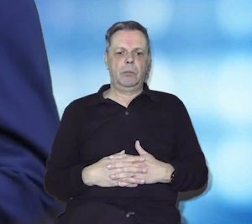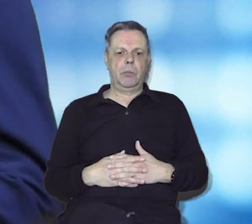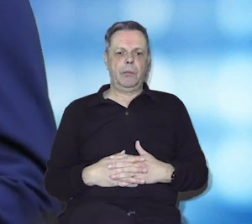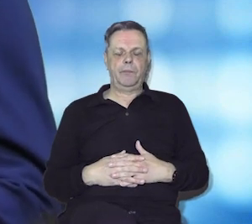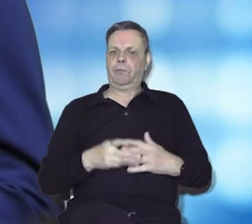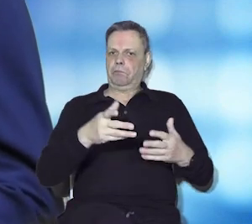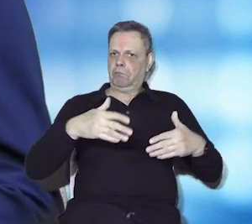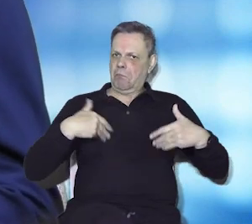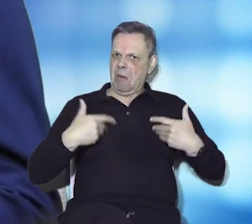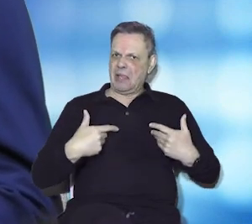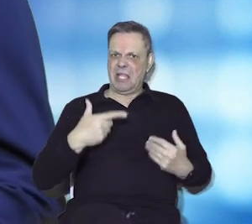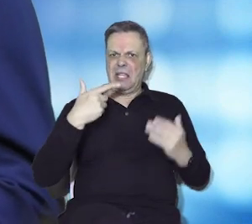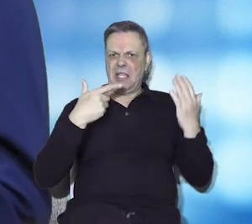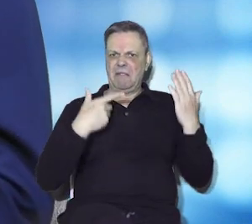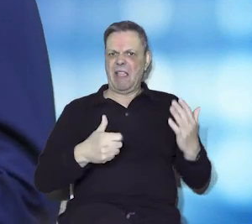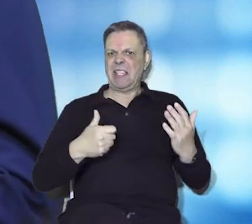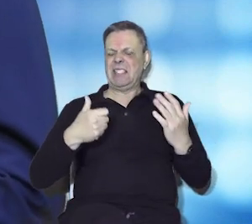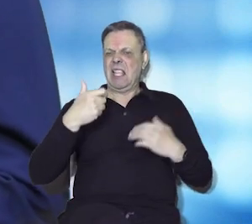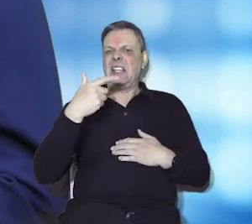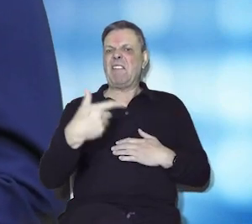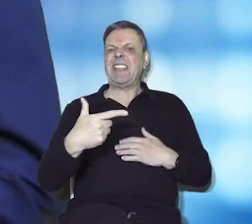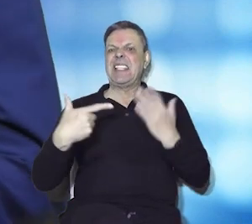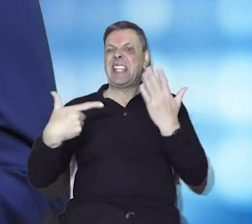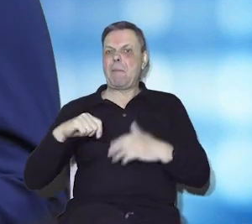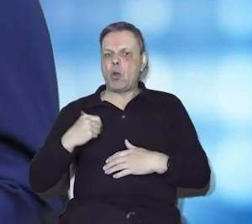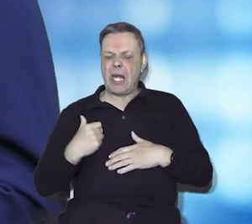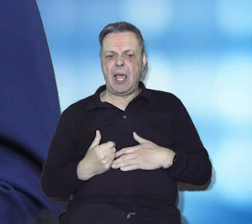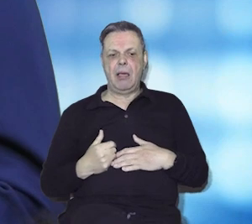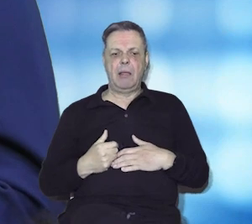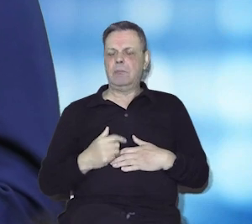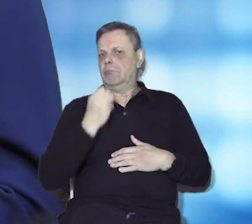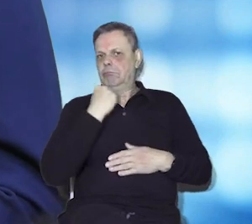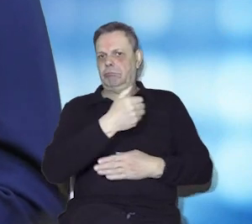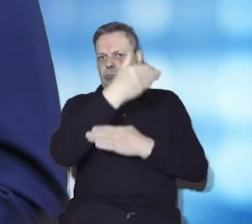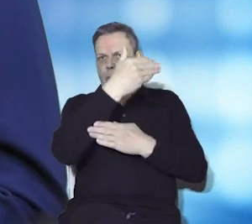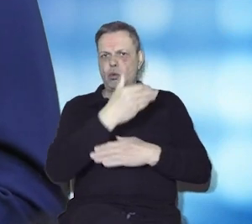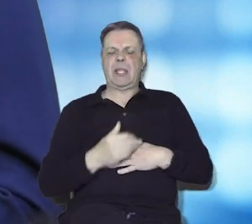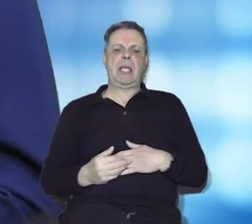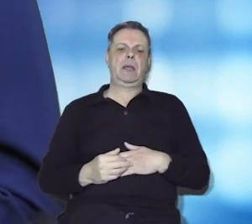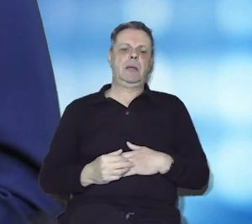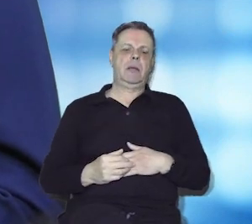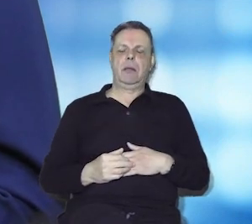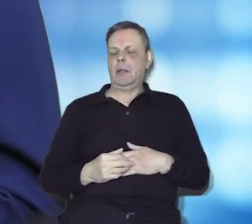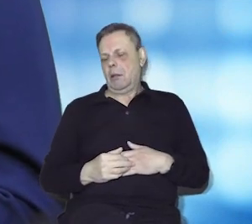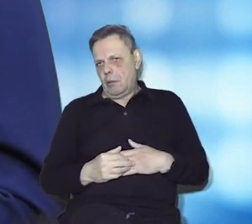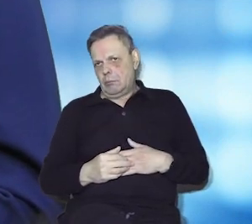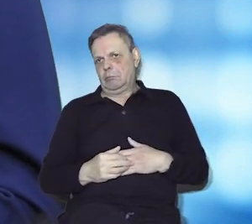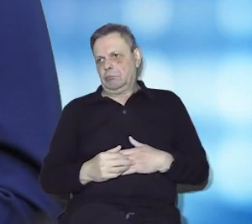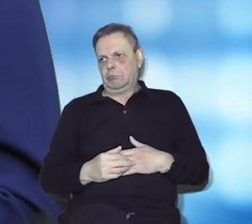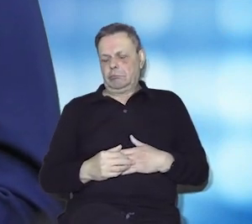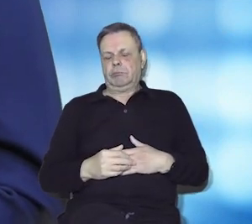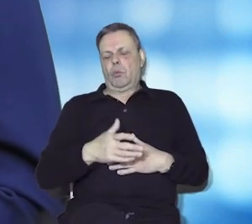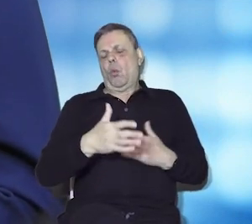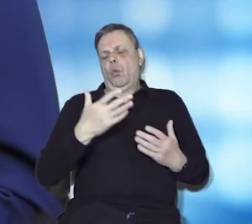Mladi ste, 26-27 godina. 27 godina. Poduzetnik? Rekli ste uz pomoć roditelja, tako. Njihovo